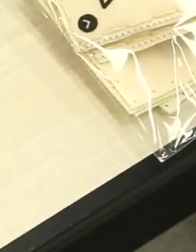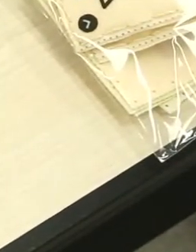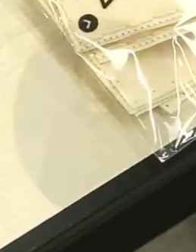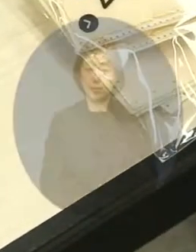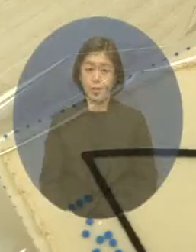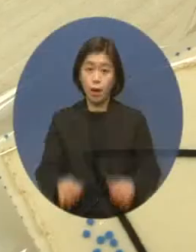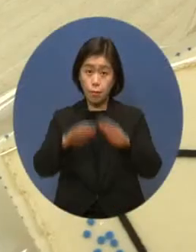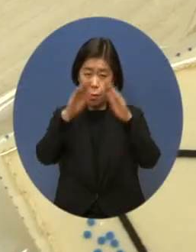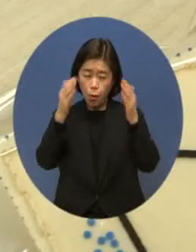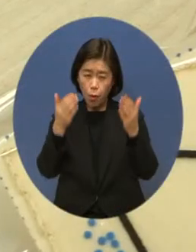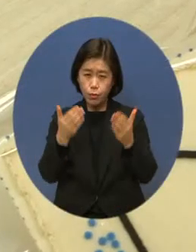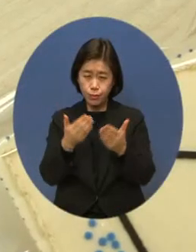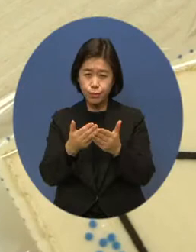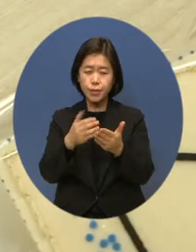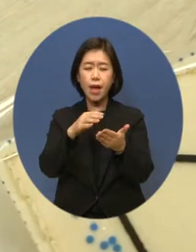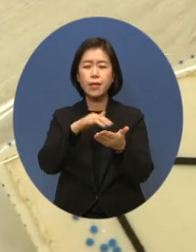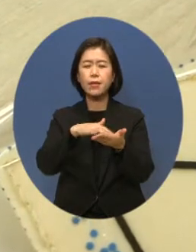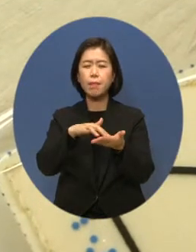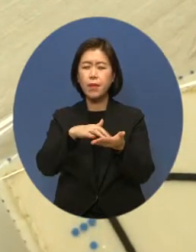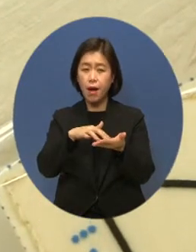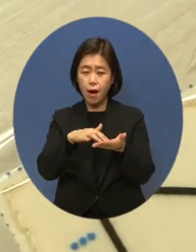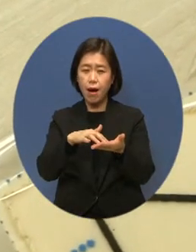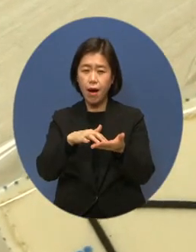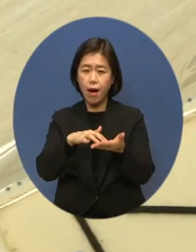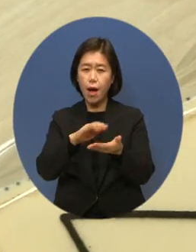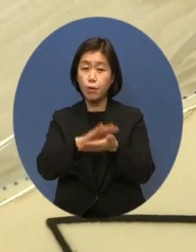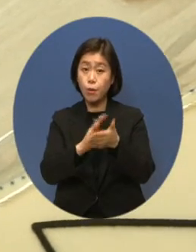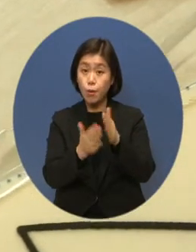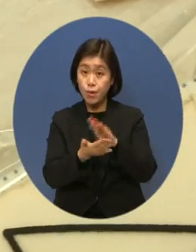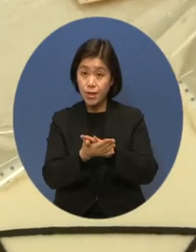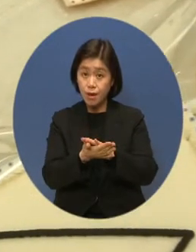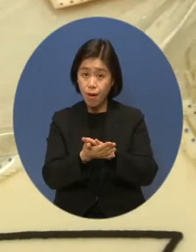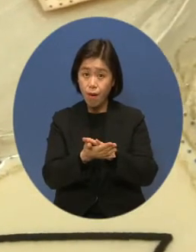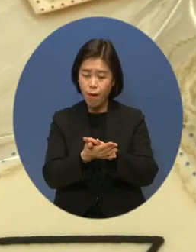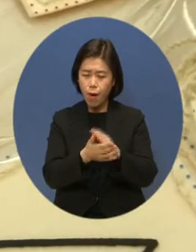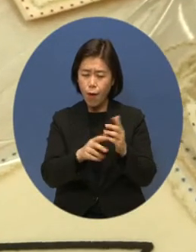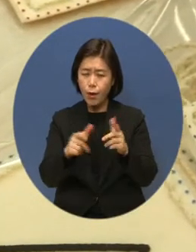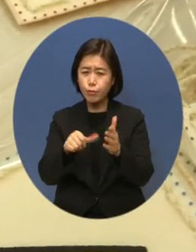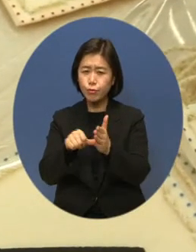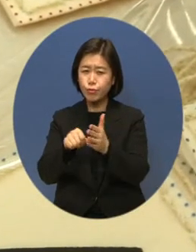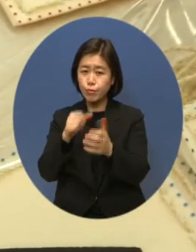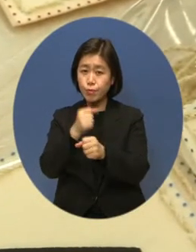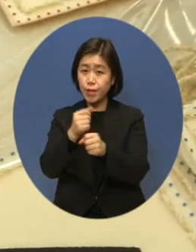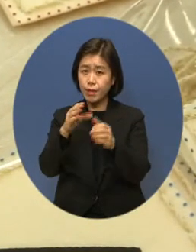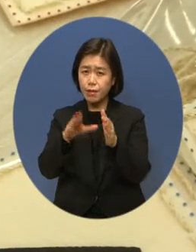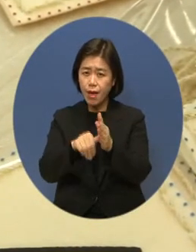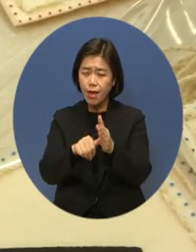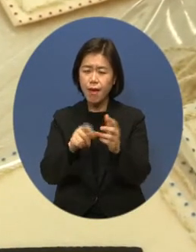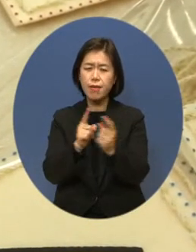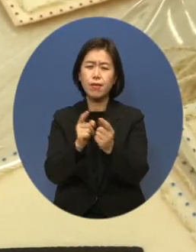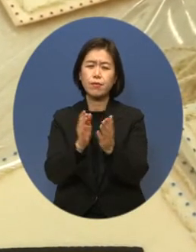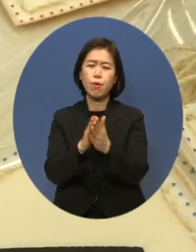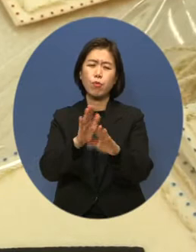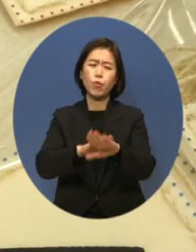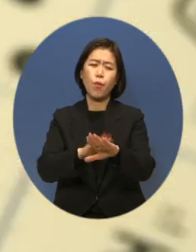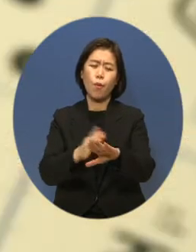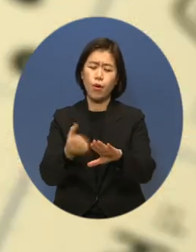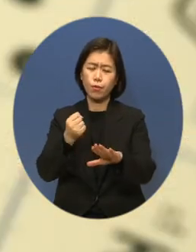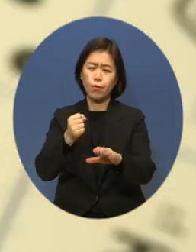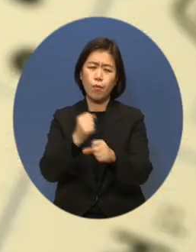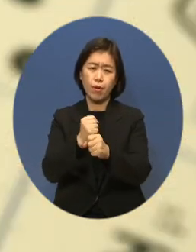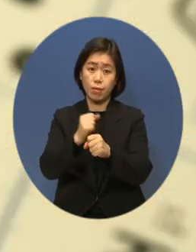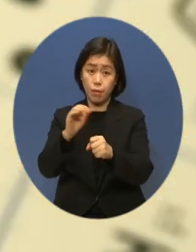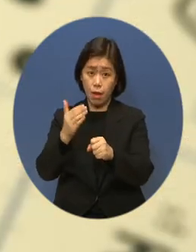모든 점자놀이 교구제는 모두 수작업으로 이루어지는데요. 시간과 비용이 많이 드는 작업이지만